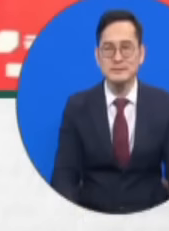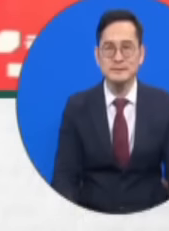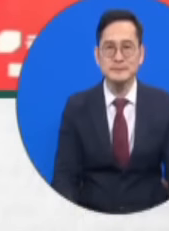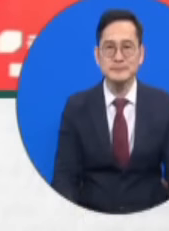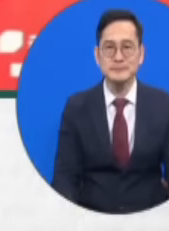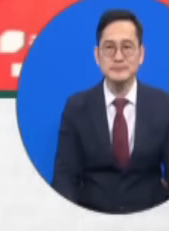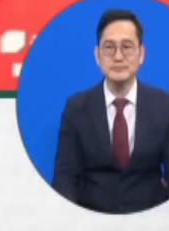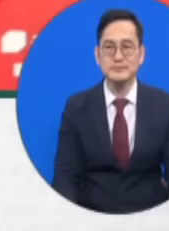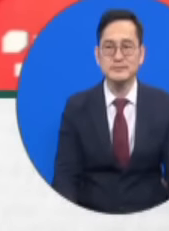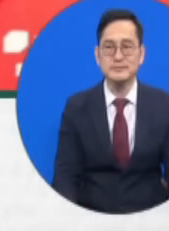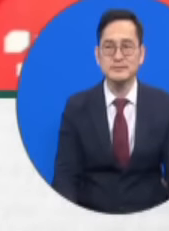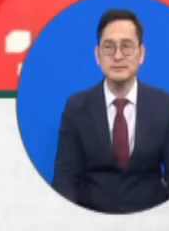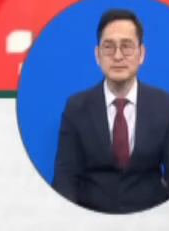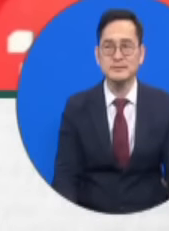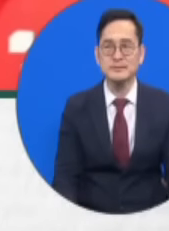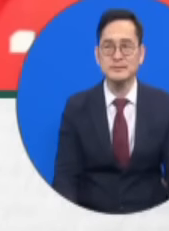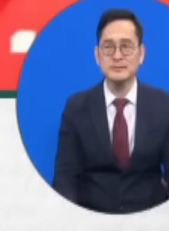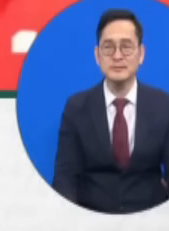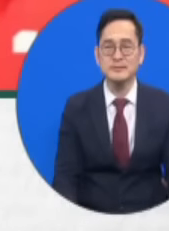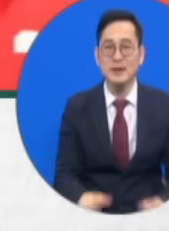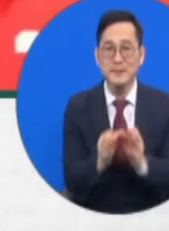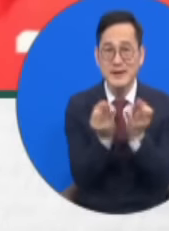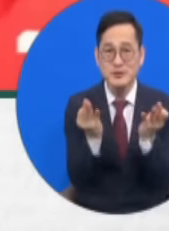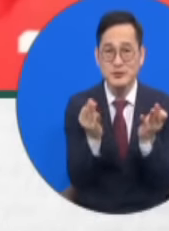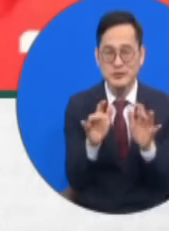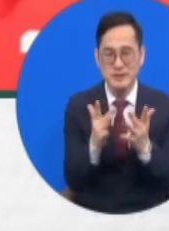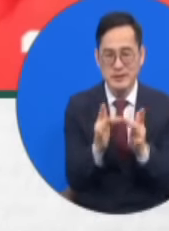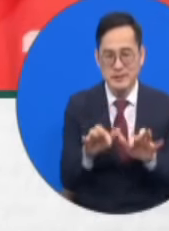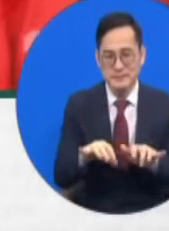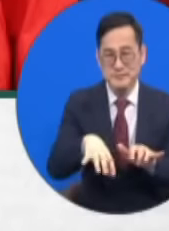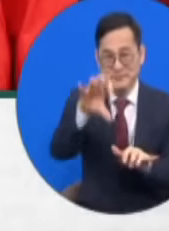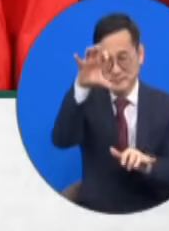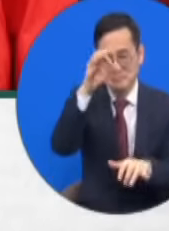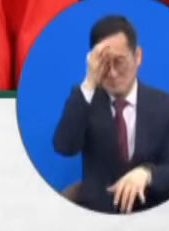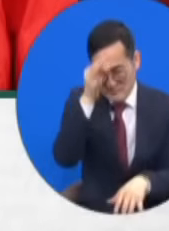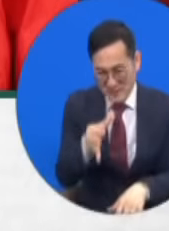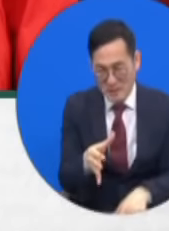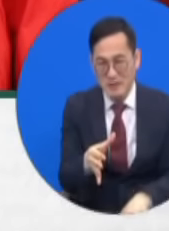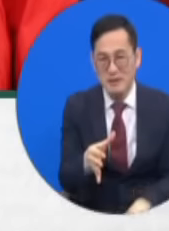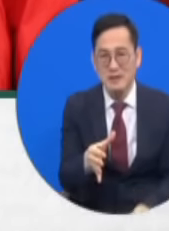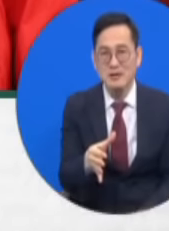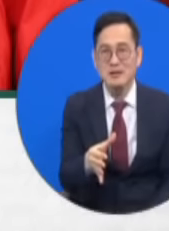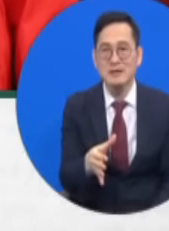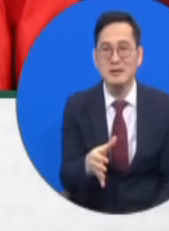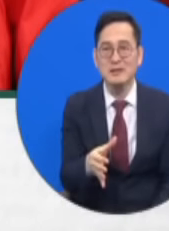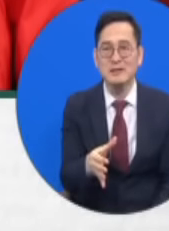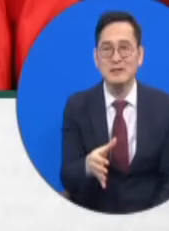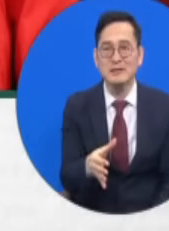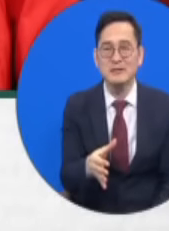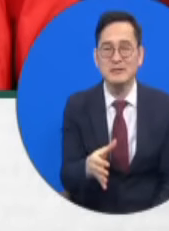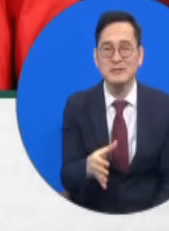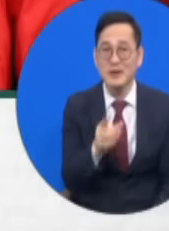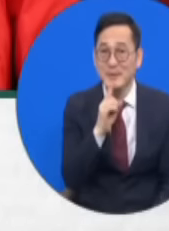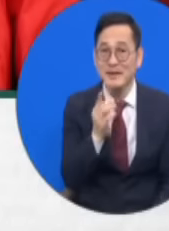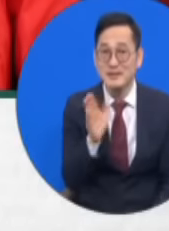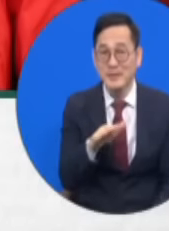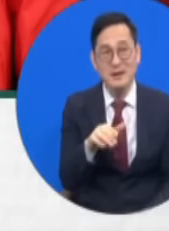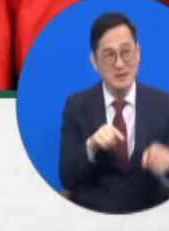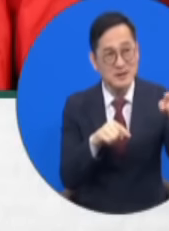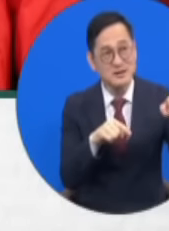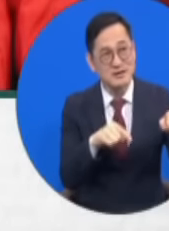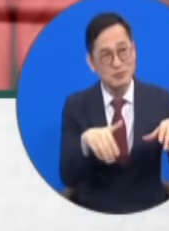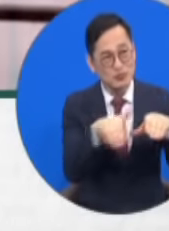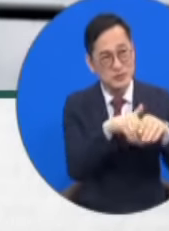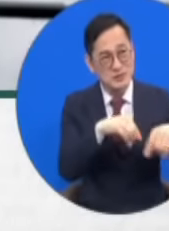지금 저 페이스북에도 저렇게 간단하게 사과를 했지만 나중에라도 저런 부분들은 나는 문재인 전 대통령 지금 정치 활동하는 것이